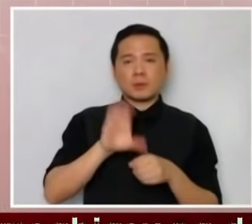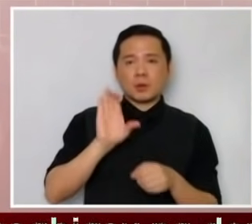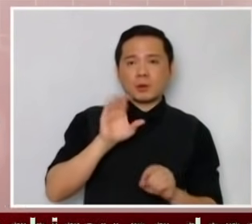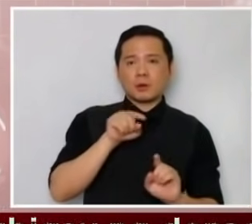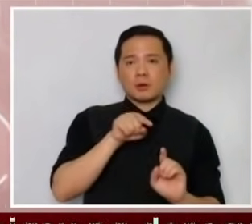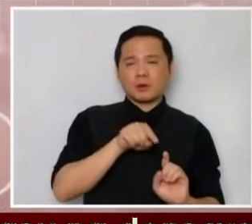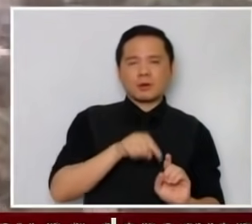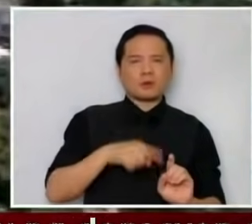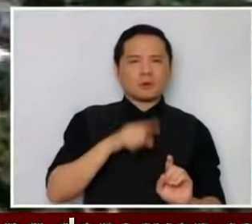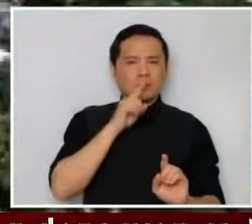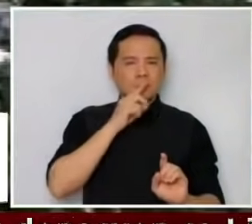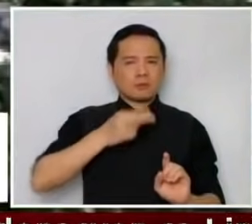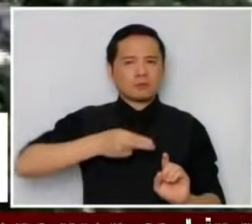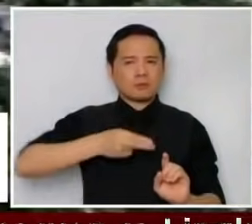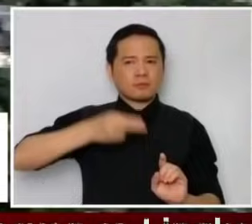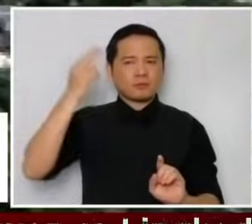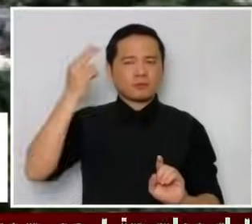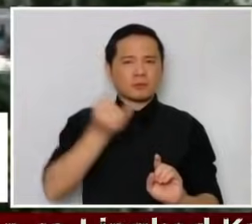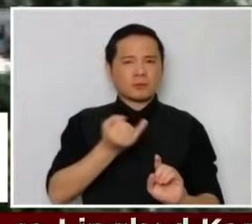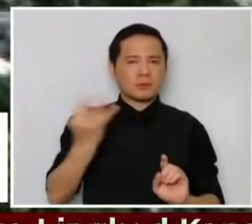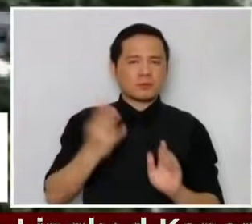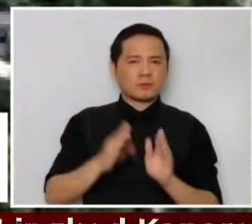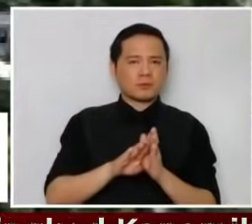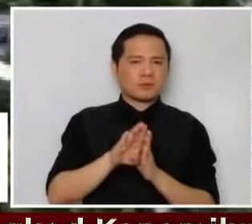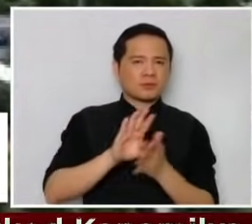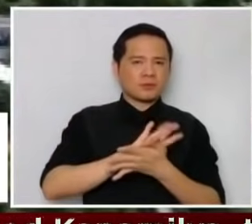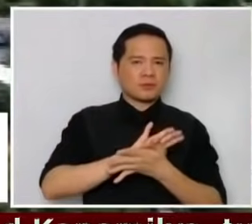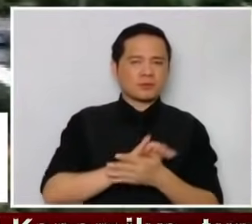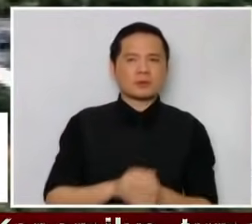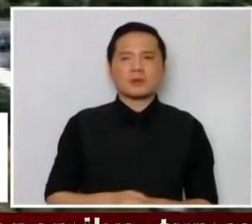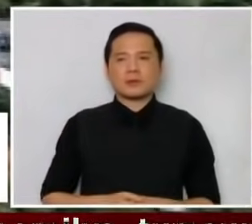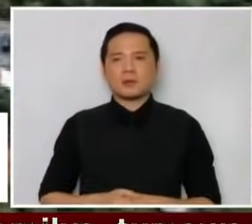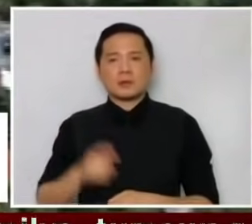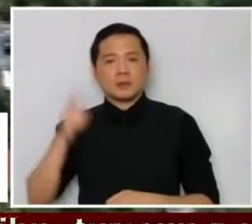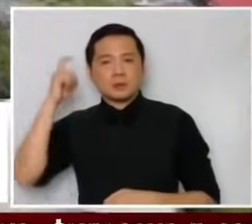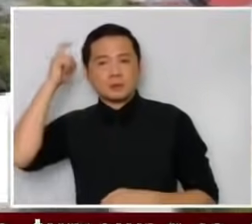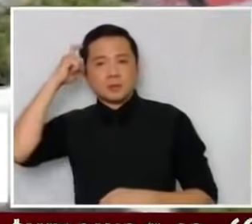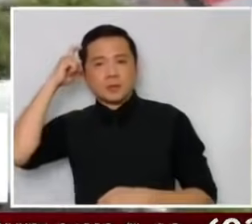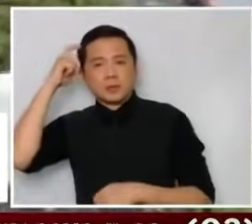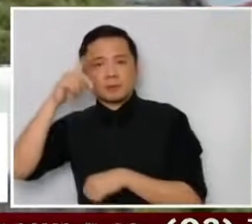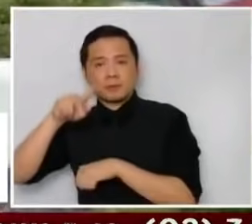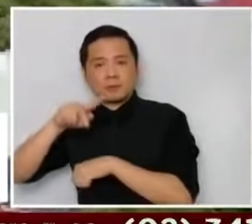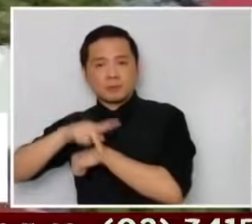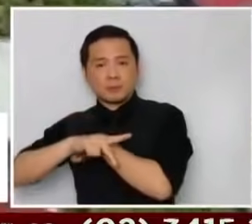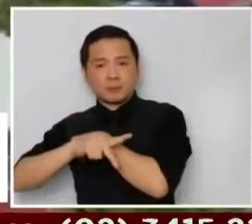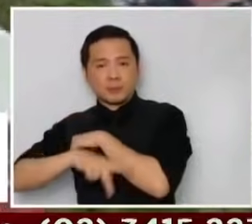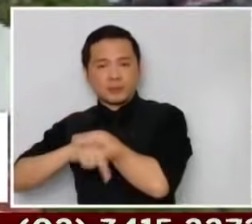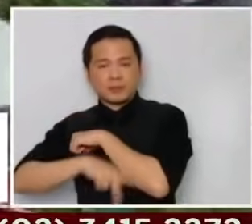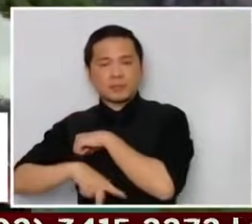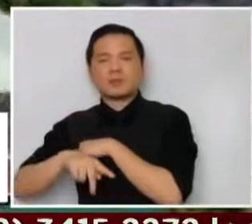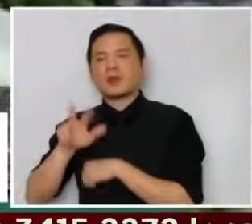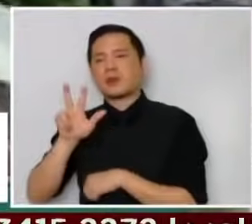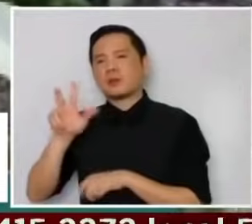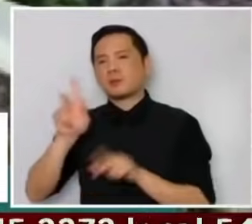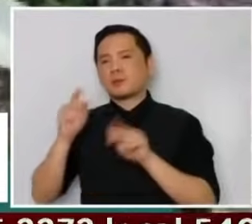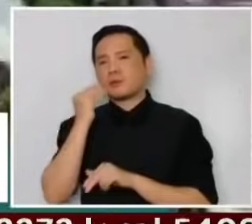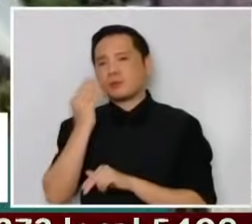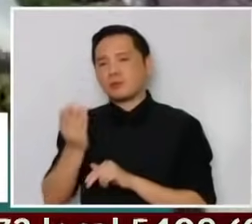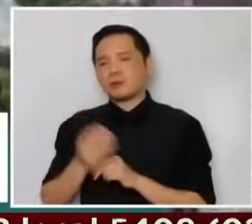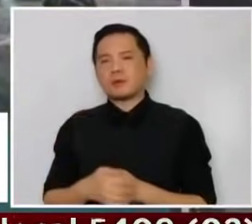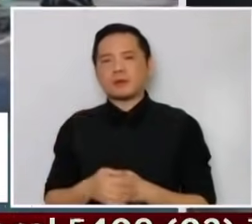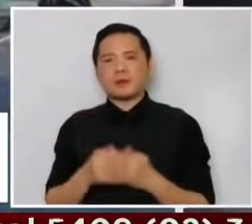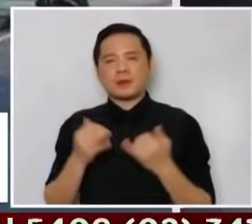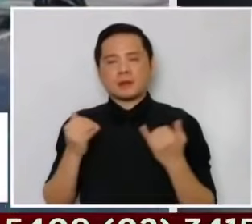na bilang ng kaso. Sa probinsya ng Batanes, 3 na ang namamatay at higit 500 pa rin ang nananatiling may